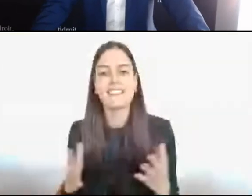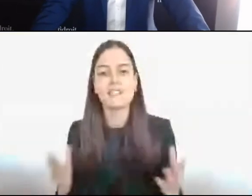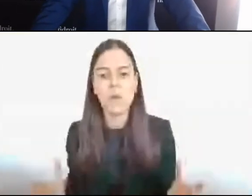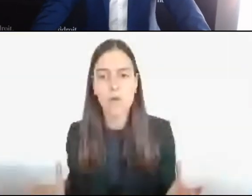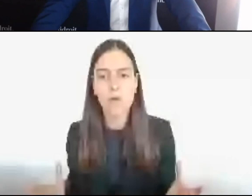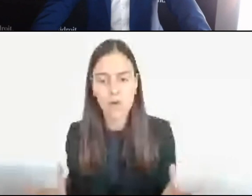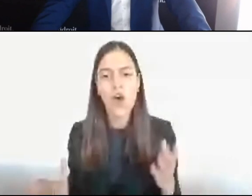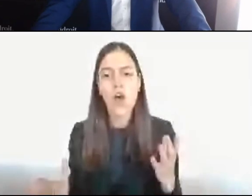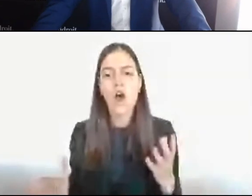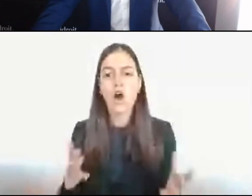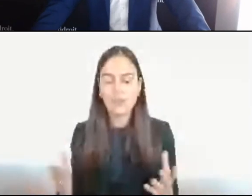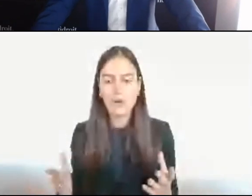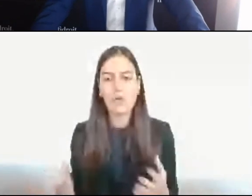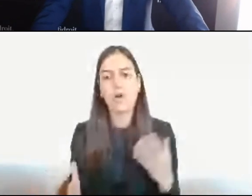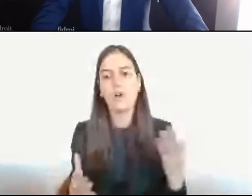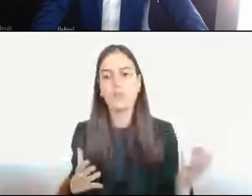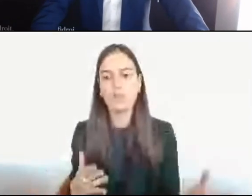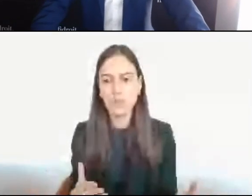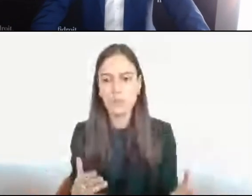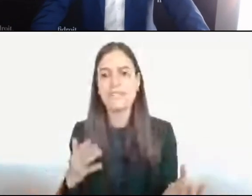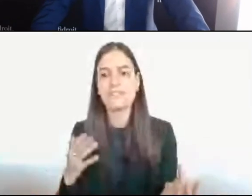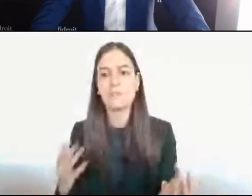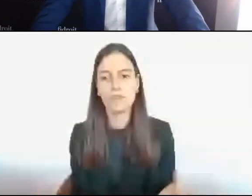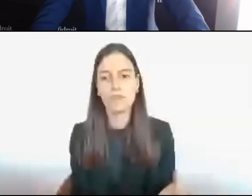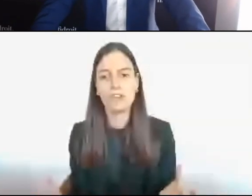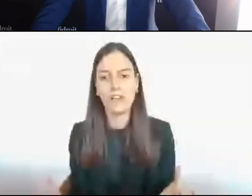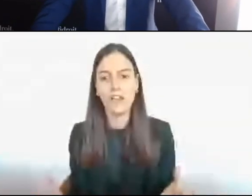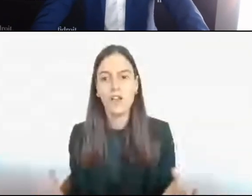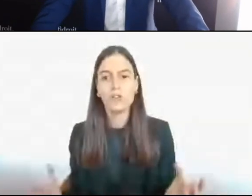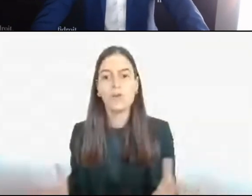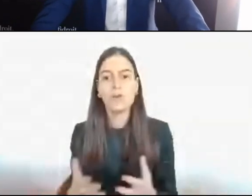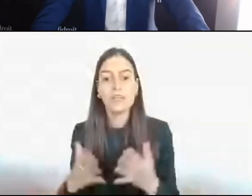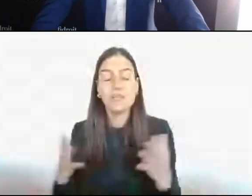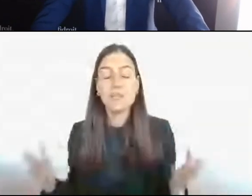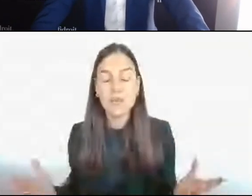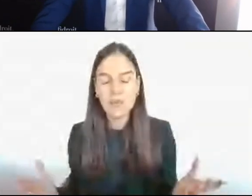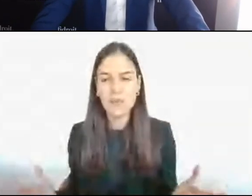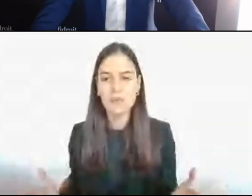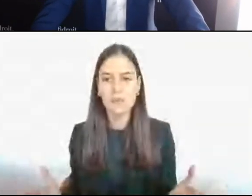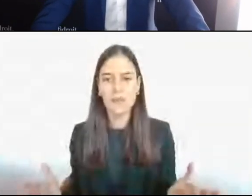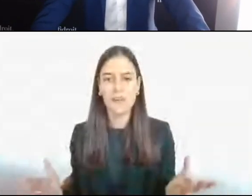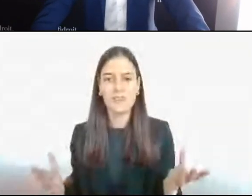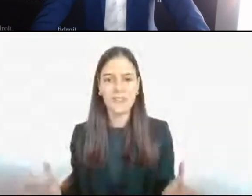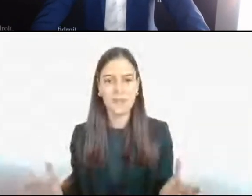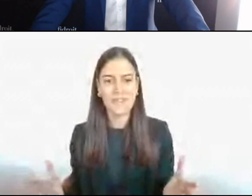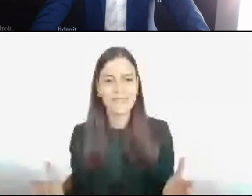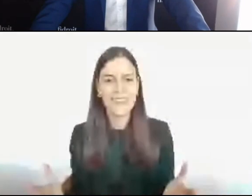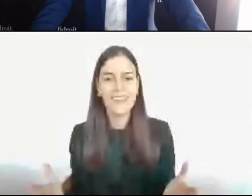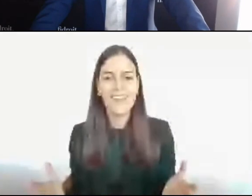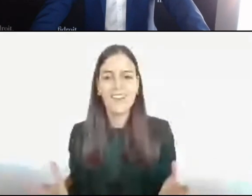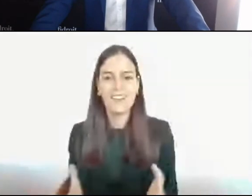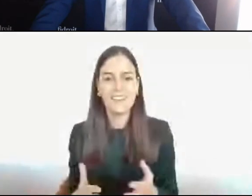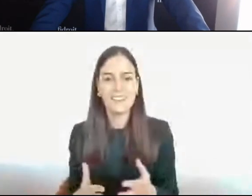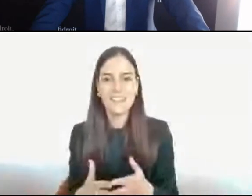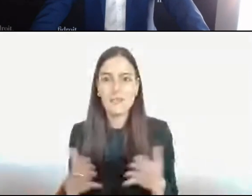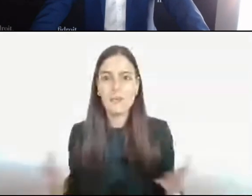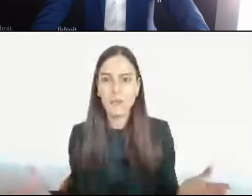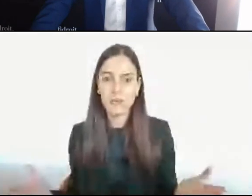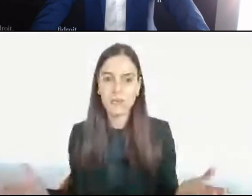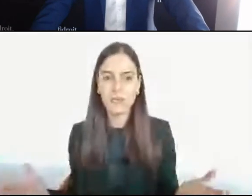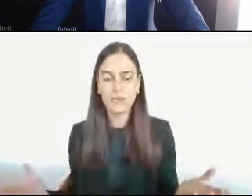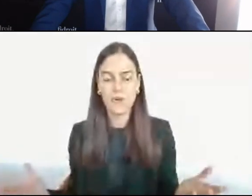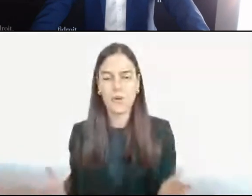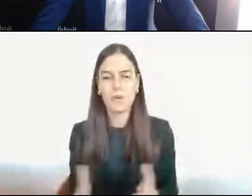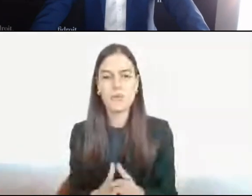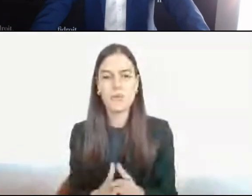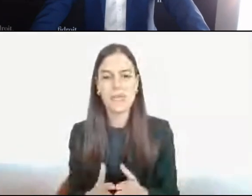d'achat 400 euros environ entre 2018 et 2020. Donc, on a tous autour de nous des retraités qui ont